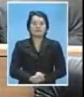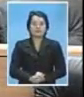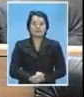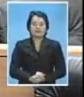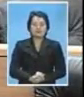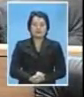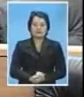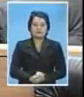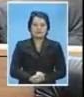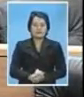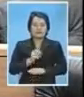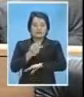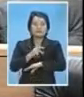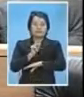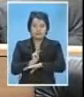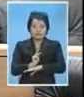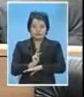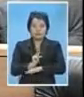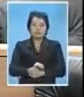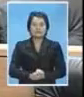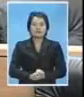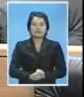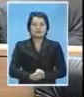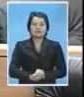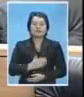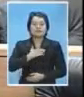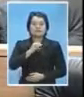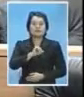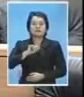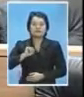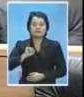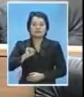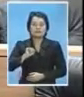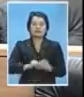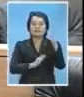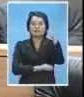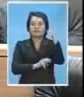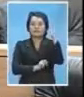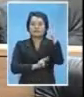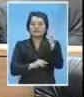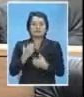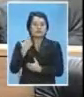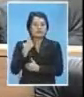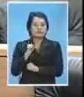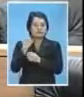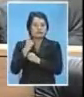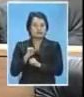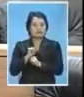านประธานที่เคารพกระผมเจ้มิงโตตายงสมาชิกสภาผู้แทนราษฎรจังหวัดนราธิวาสพรรคประชาธิปัต